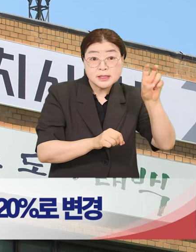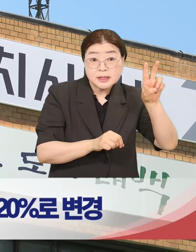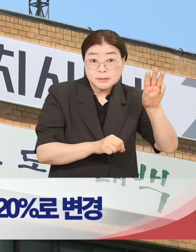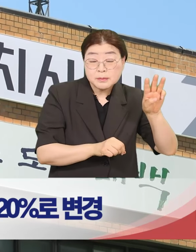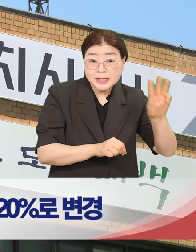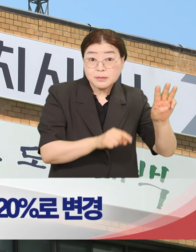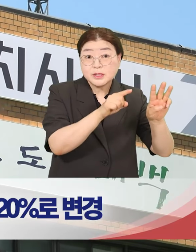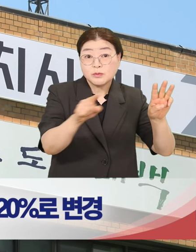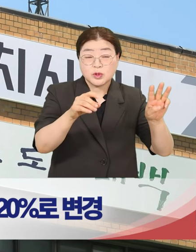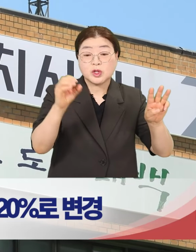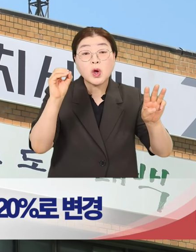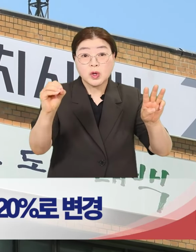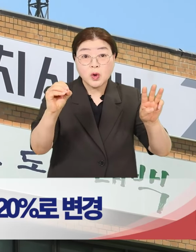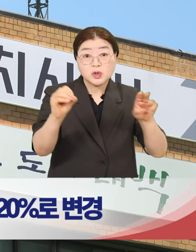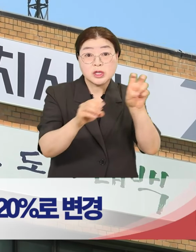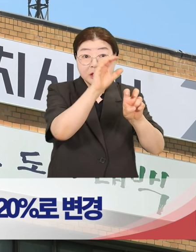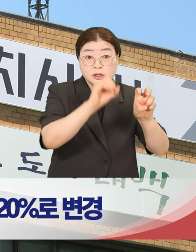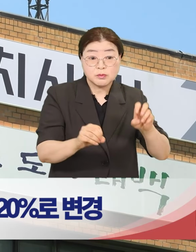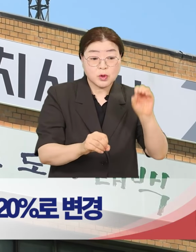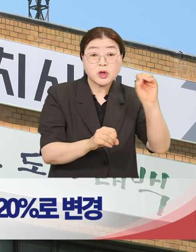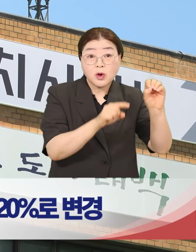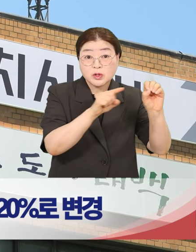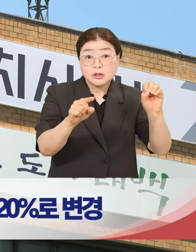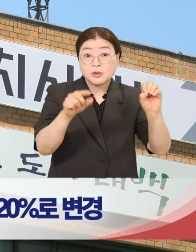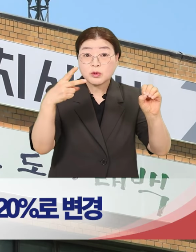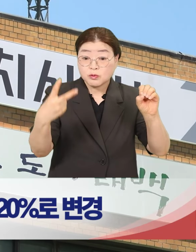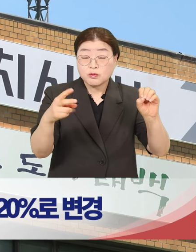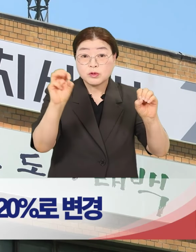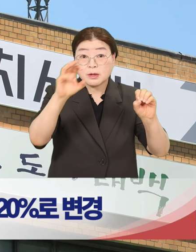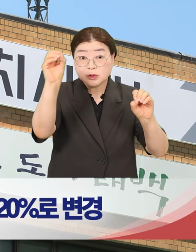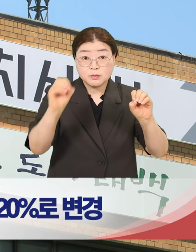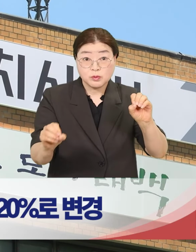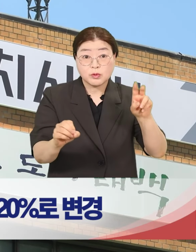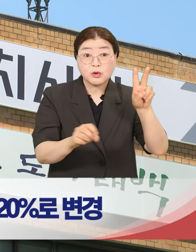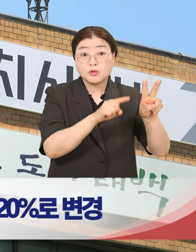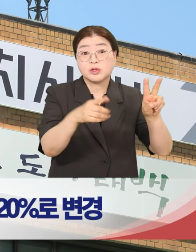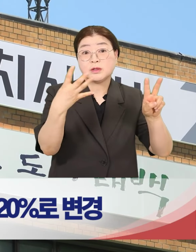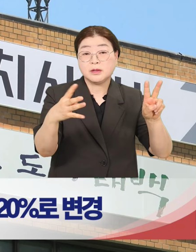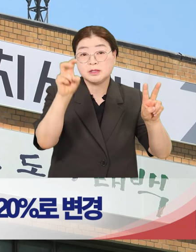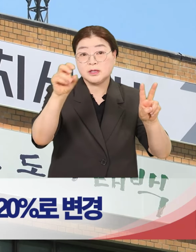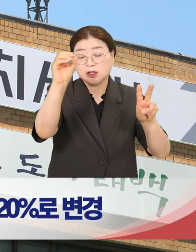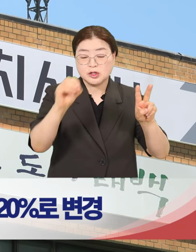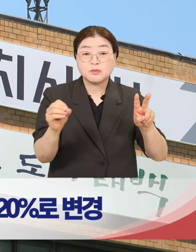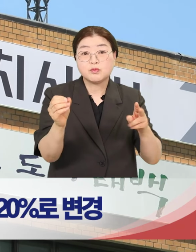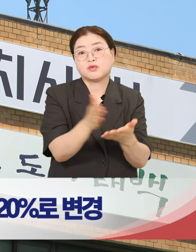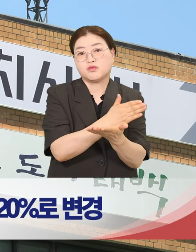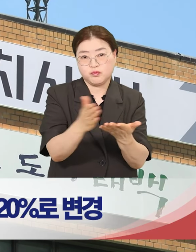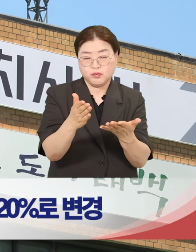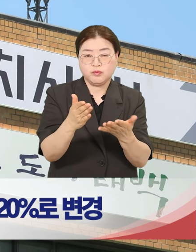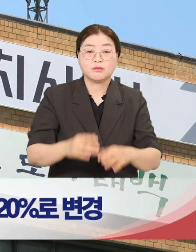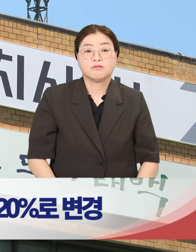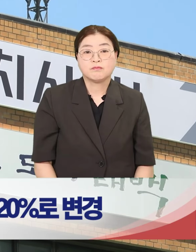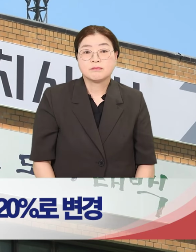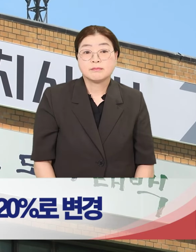23시에서 0시까지 20%, 0시에서 2시까지 30%, 2시에서 4시까지 20%로